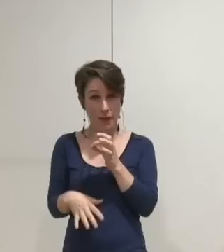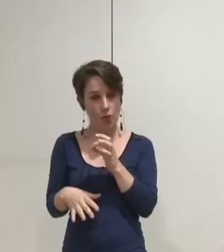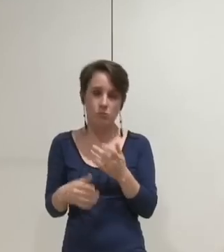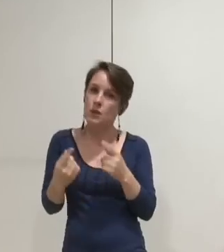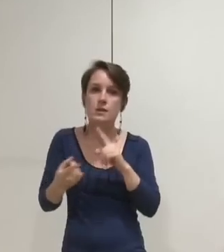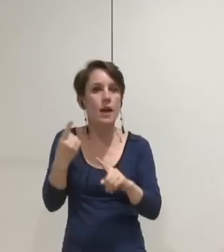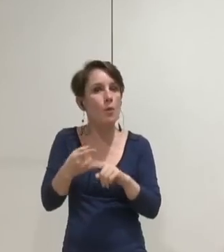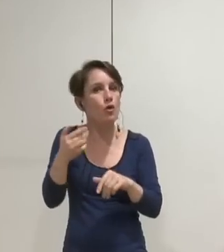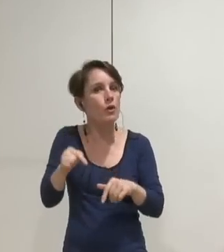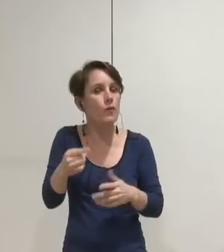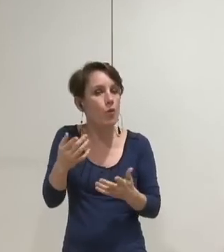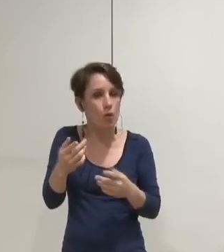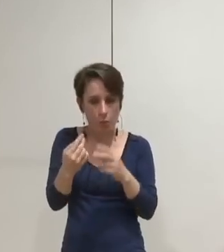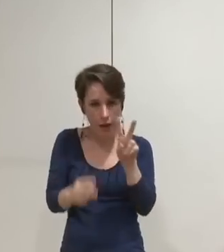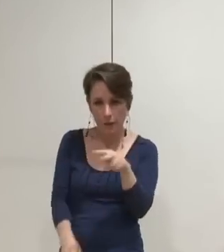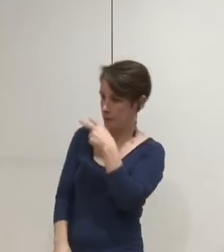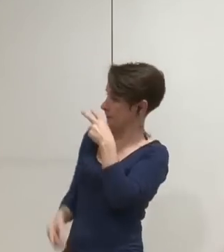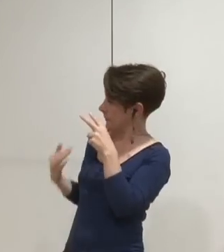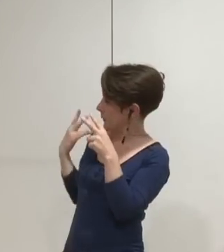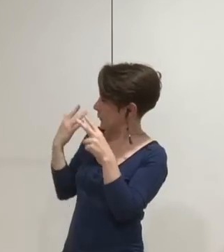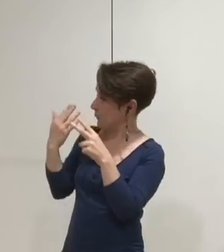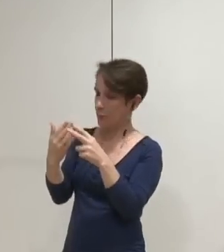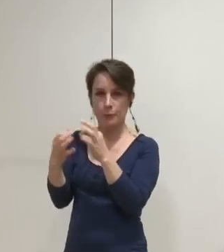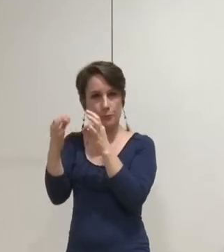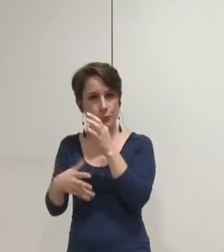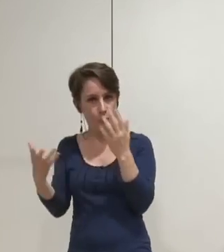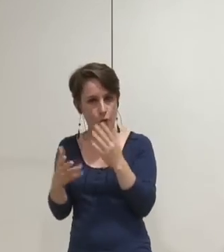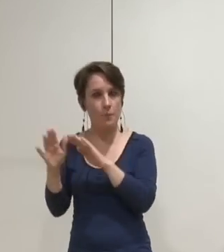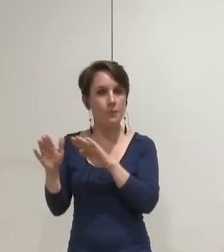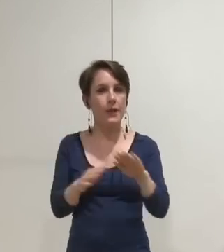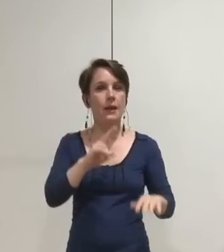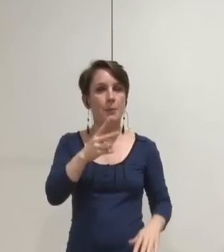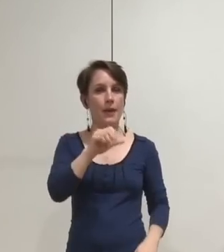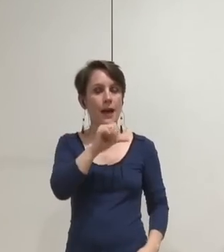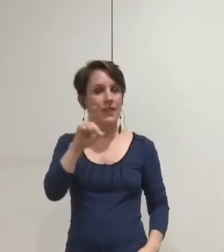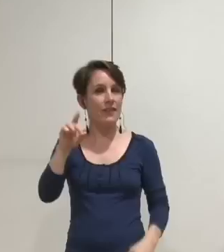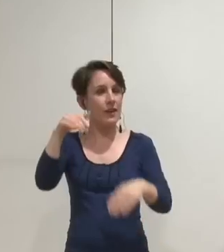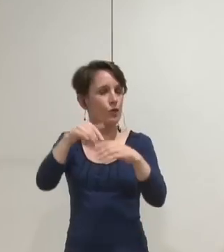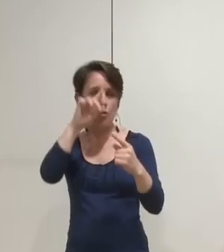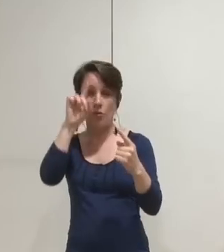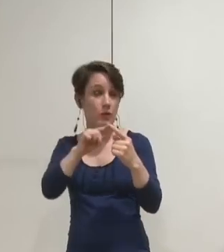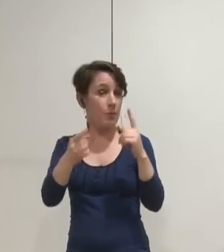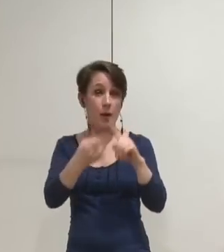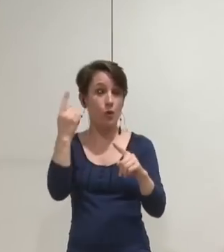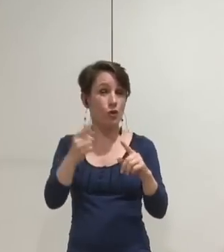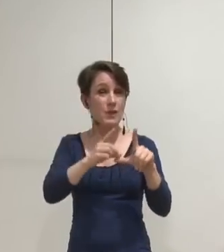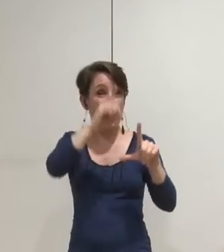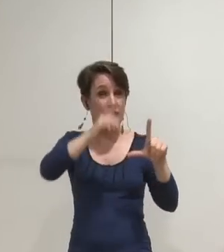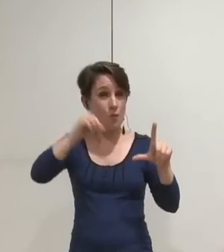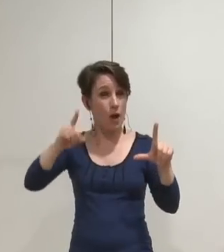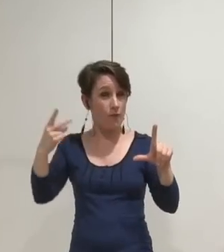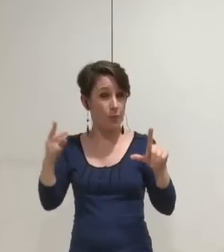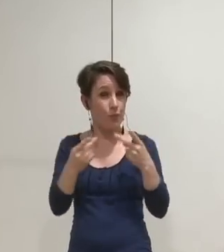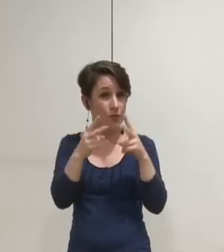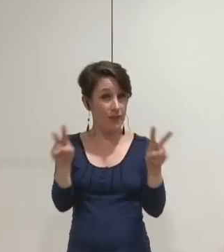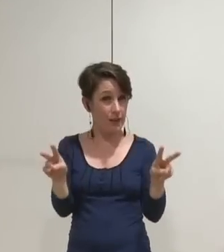du passé un des points centraux du PADD c'est la question de la démographie de la ville et